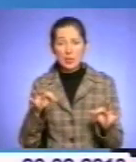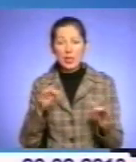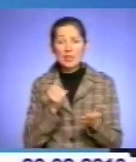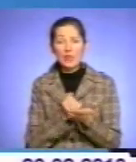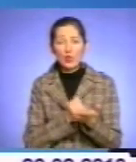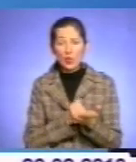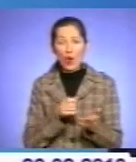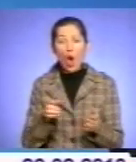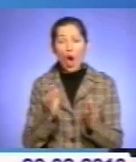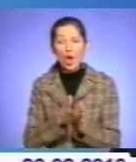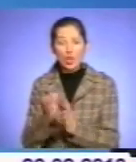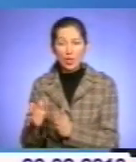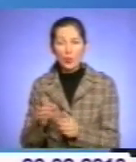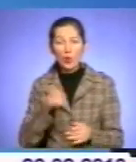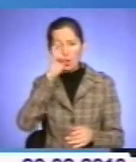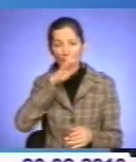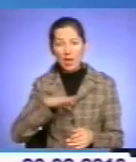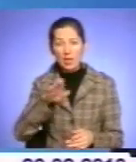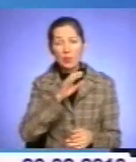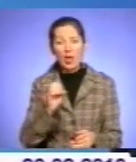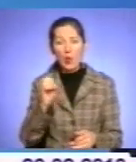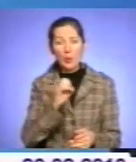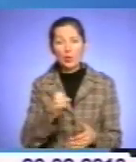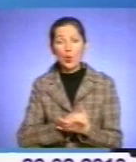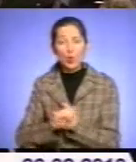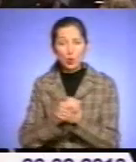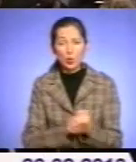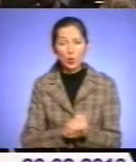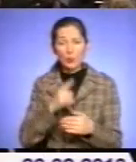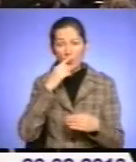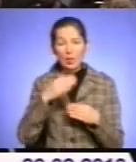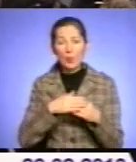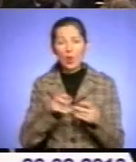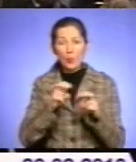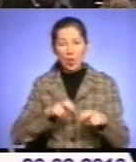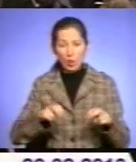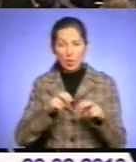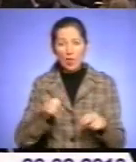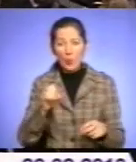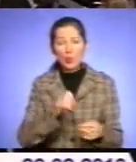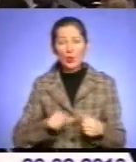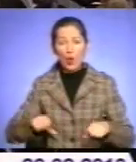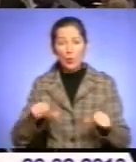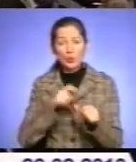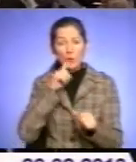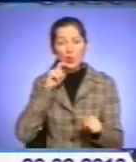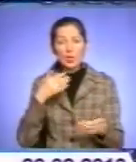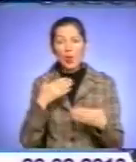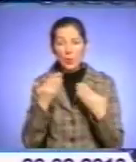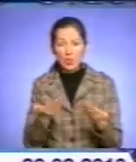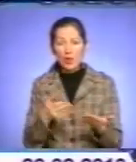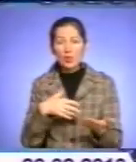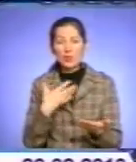країнами Європейського Союзу. Незабаром на розгляд Європейської комісії Україна представить свою останню доповідь з цього приводу.